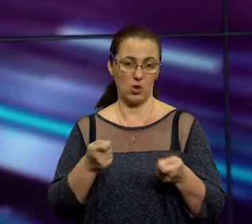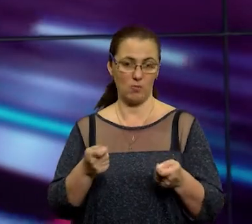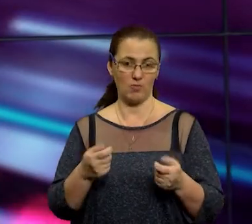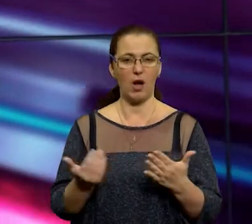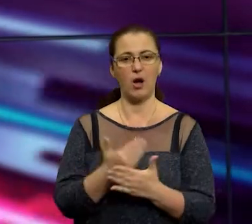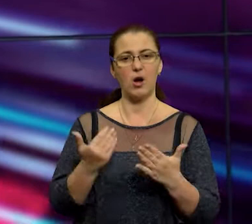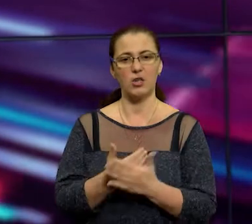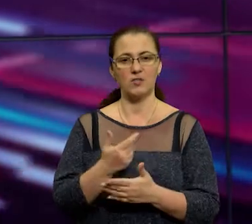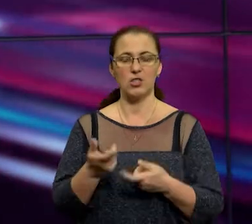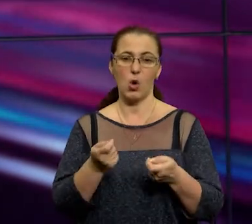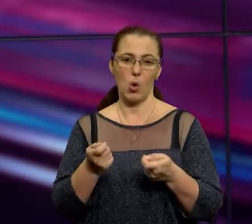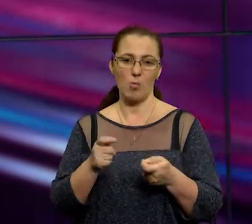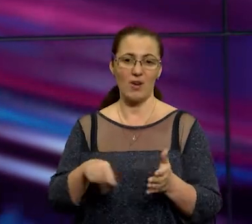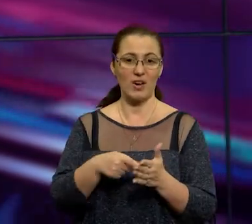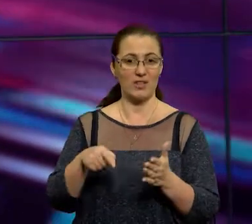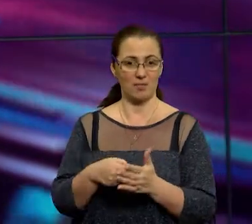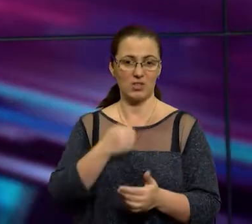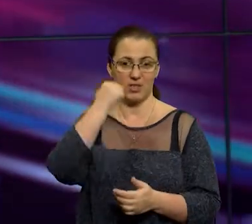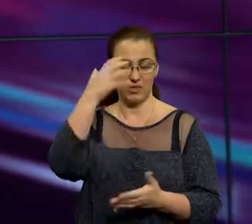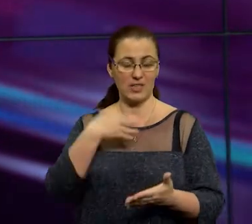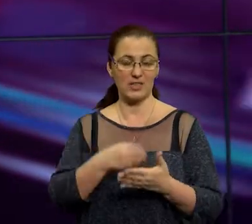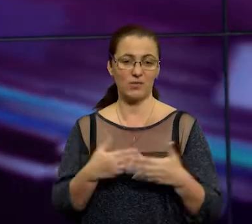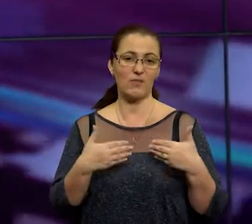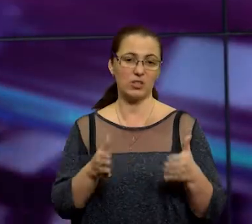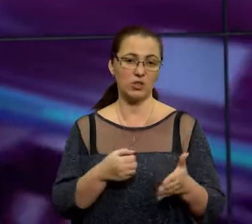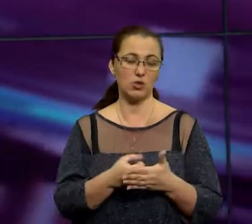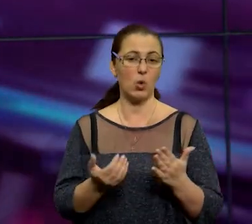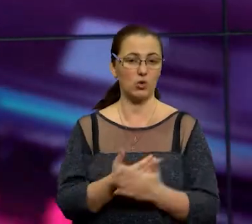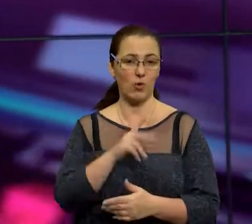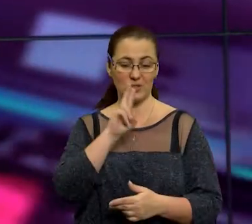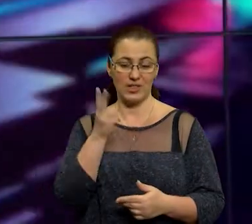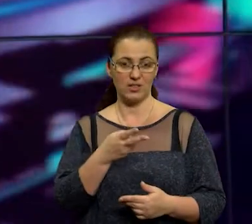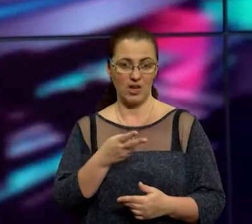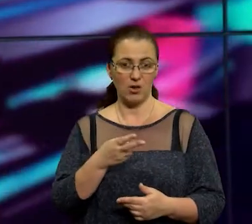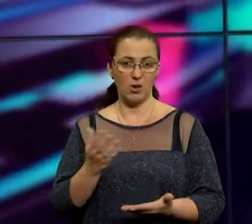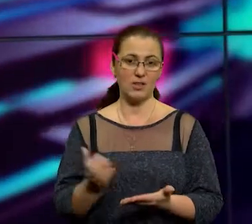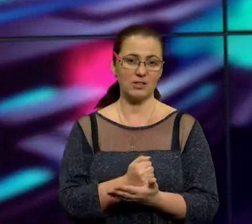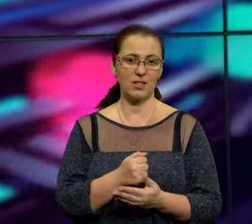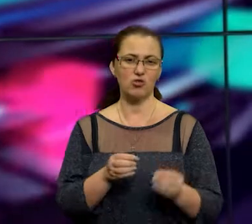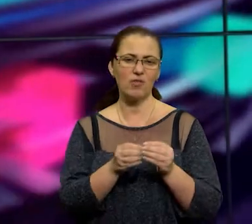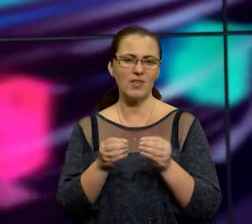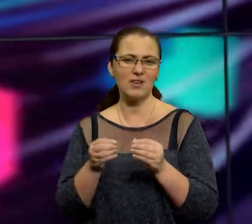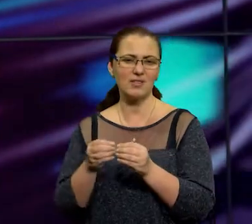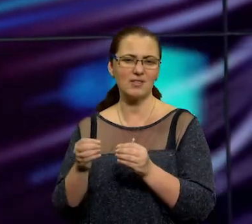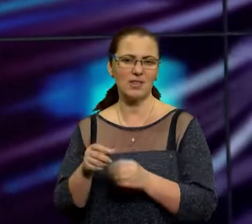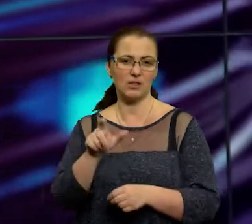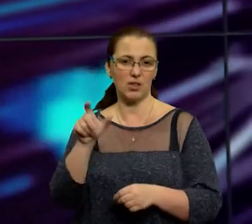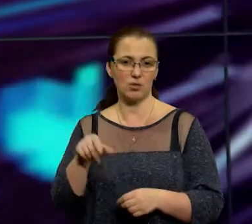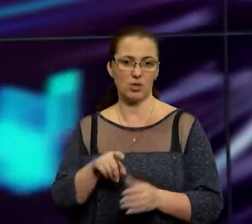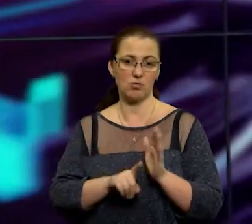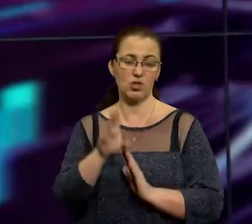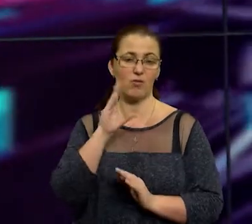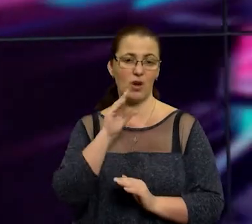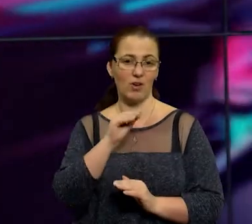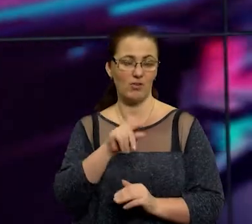управління містом. Завдяки ж своїй відкритості до нового за 2 роки Девід знайшов десятки друзів і заговорив українською, а